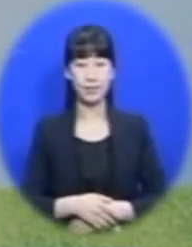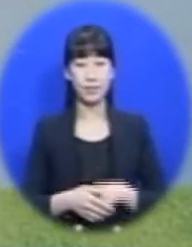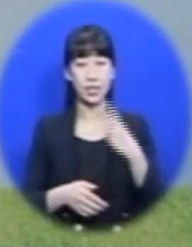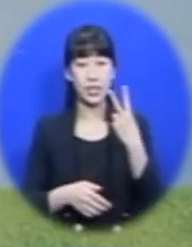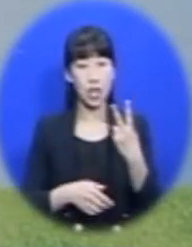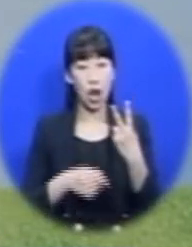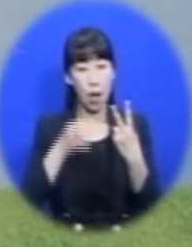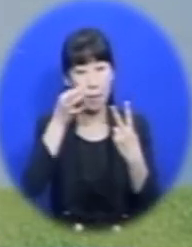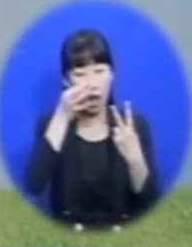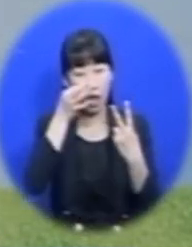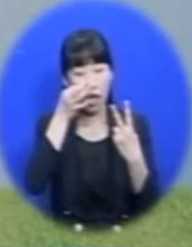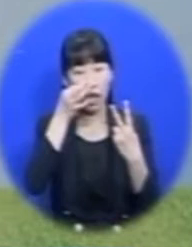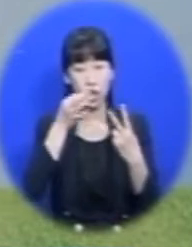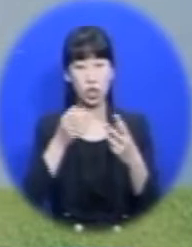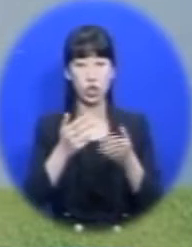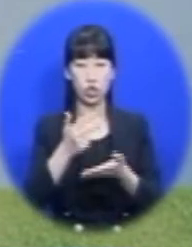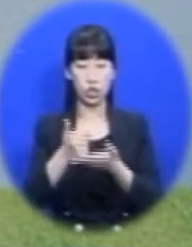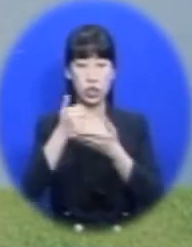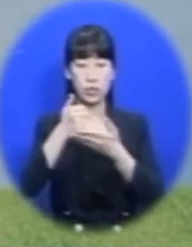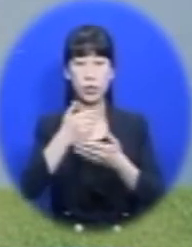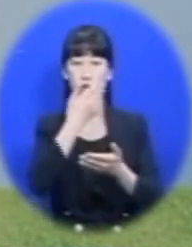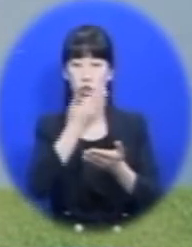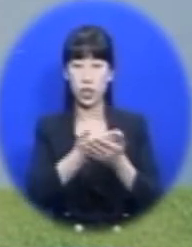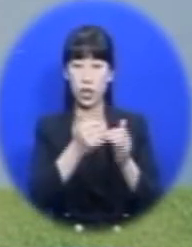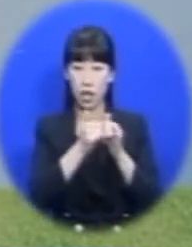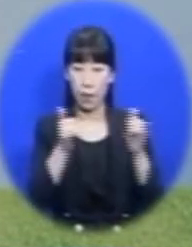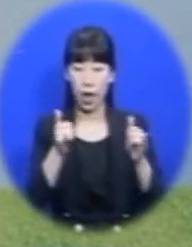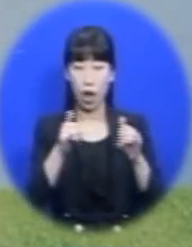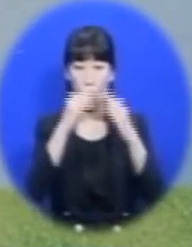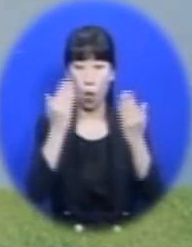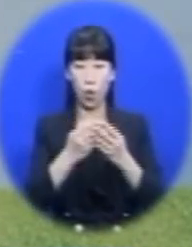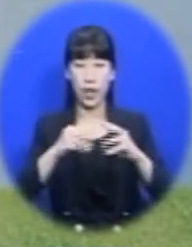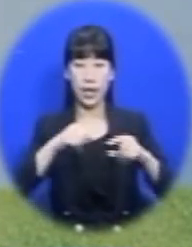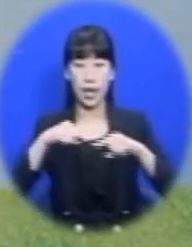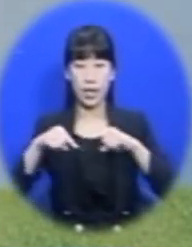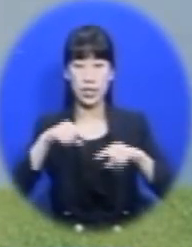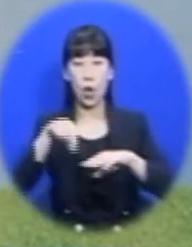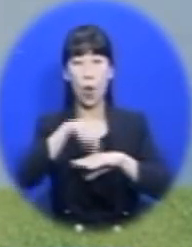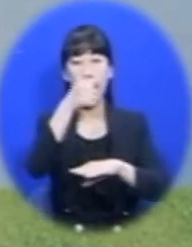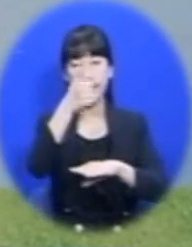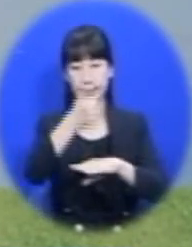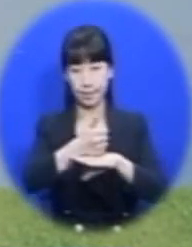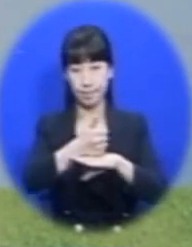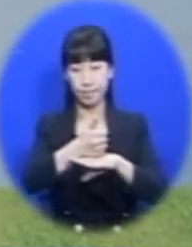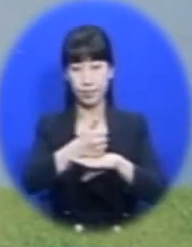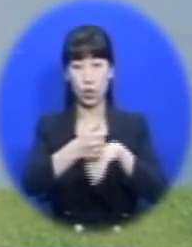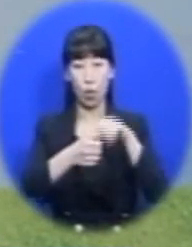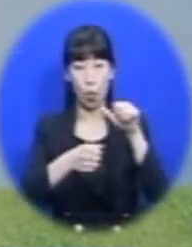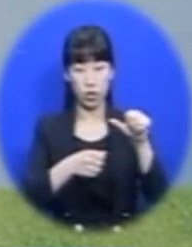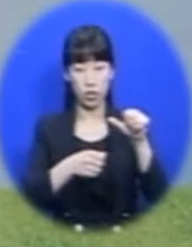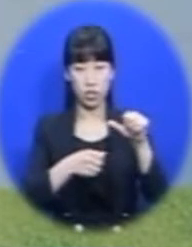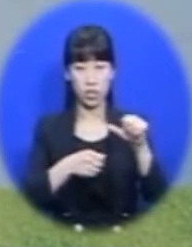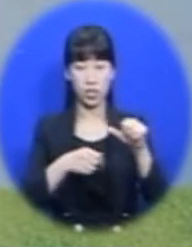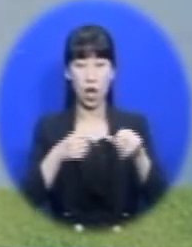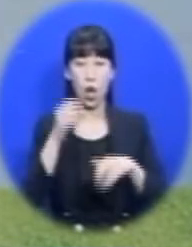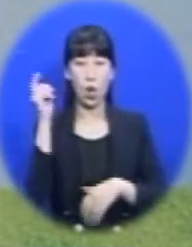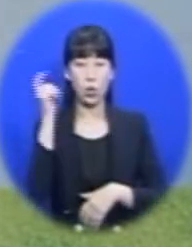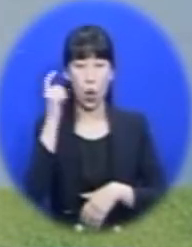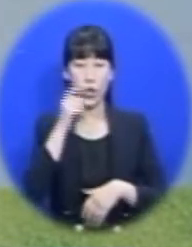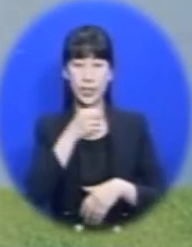두려워할 지존자이시며 온 땅을 다스리는 크고도 큰 왕이시다. 5절에 환호 소리 크게 울려